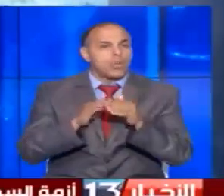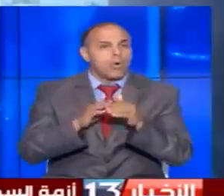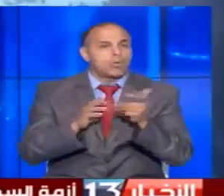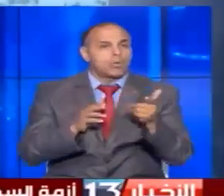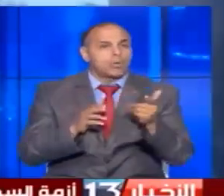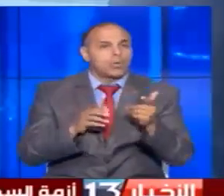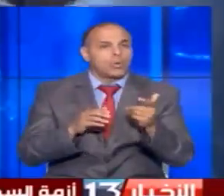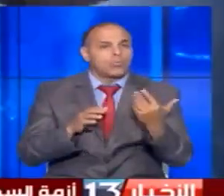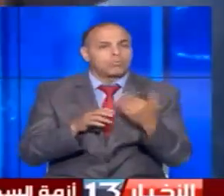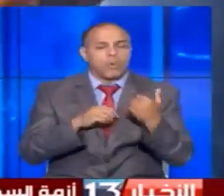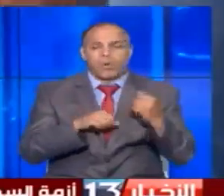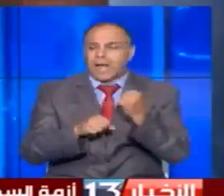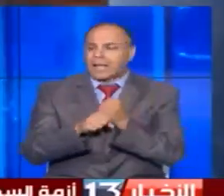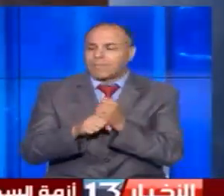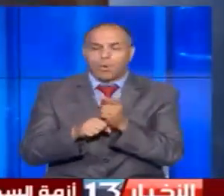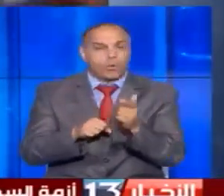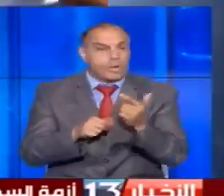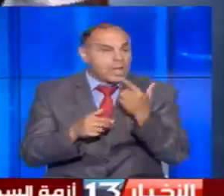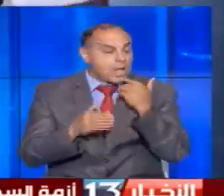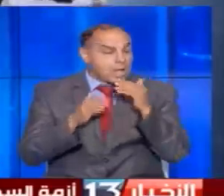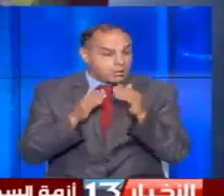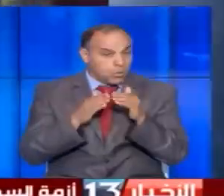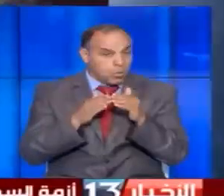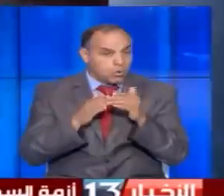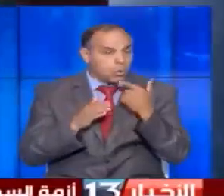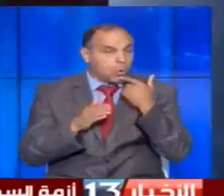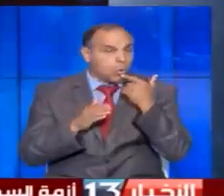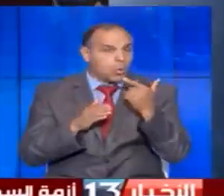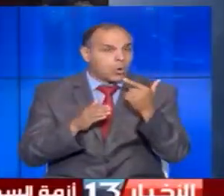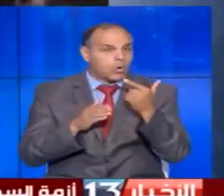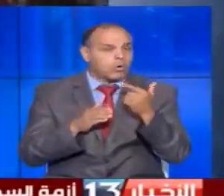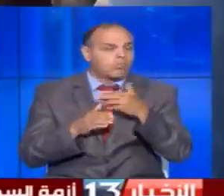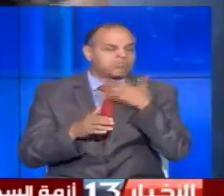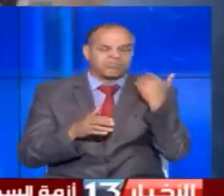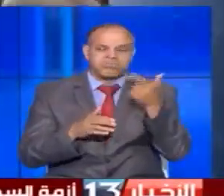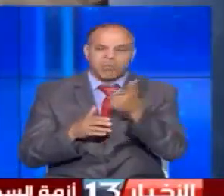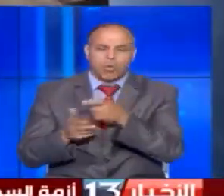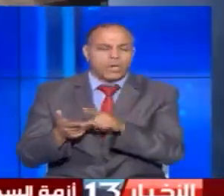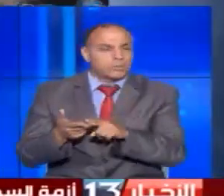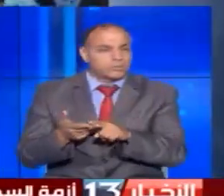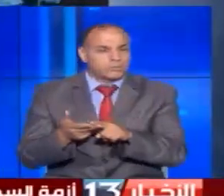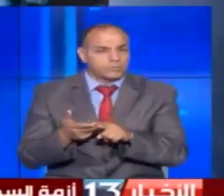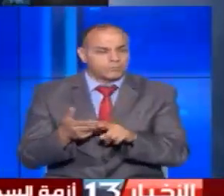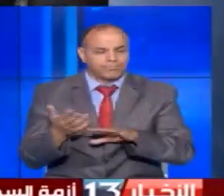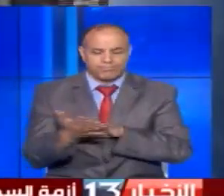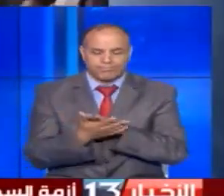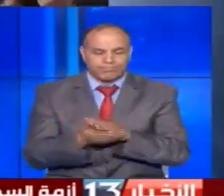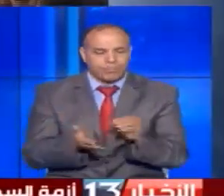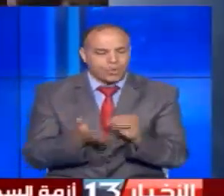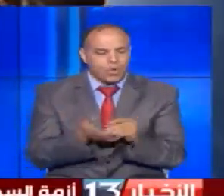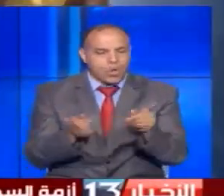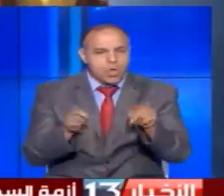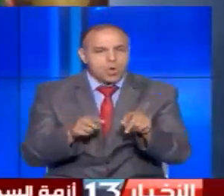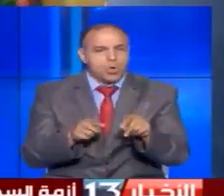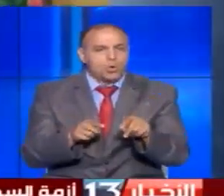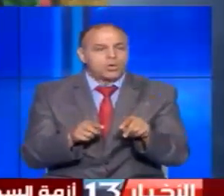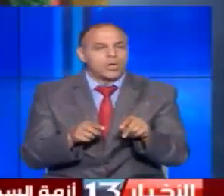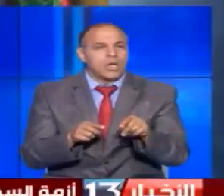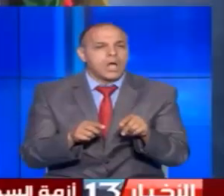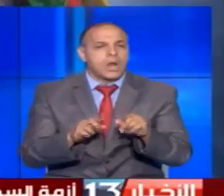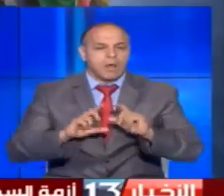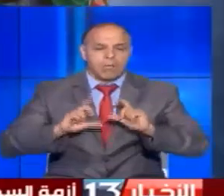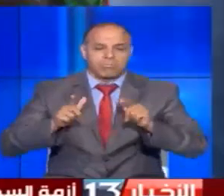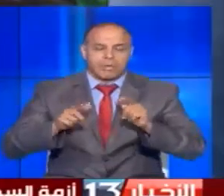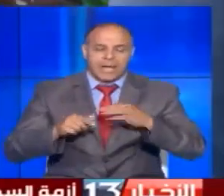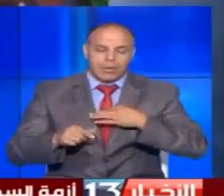تجمع المهنيين و تنديدا بما اسموه بمجزره الابيض في ازمه تبدو فصولها عسيره في نقل السلطه